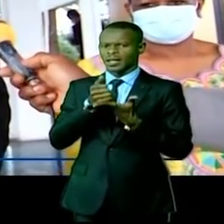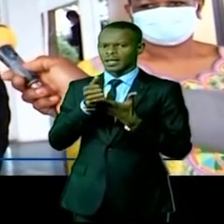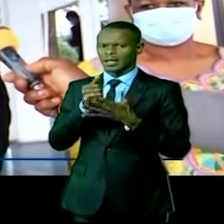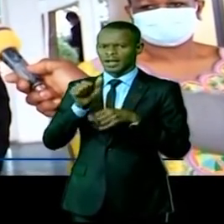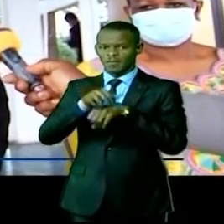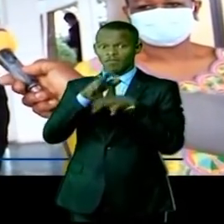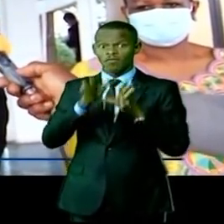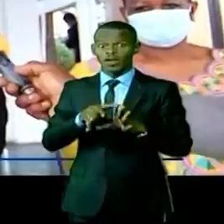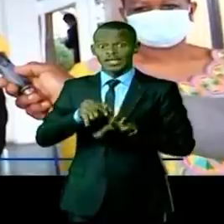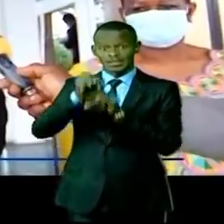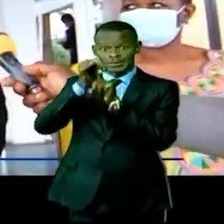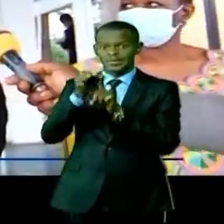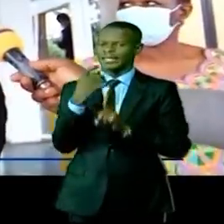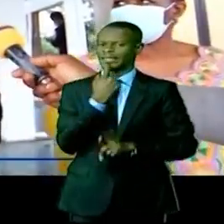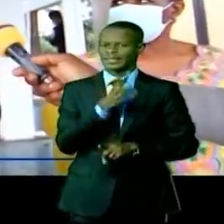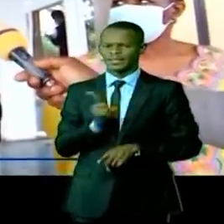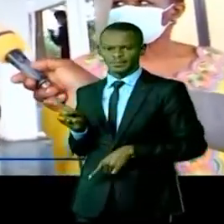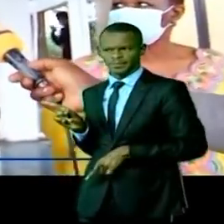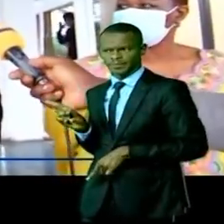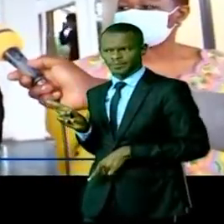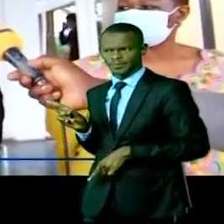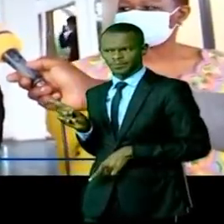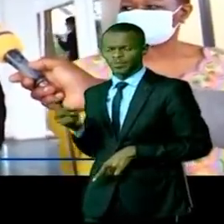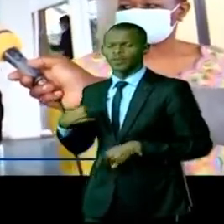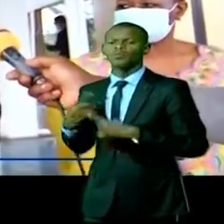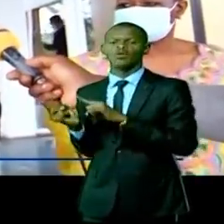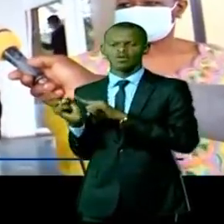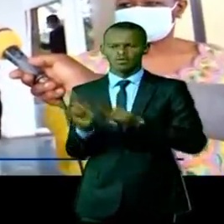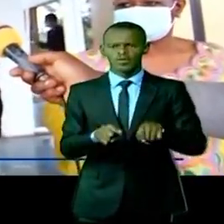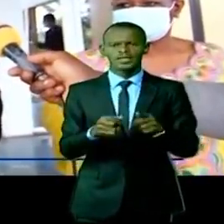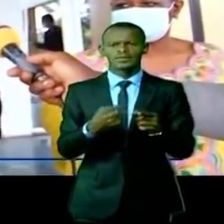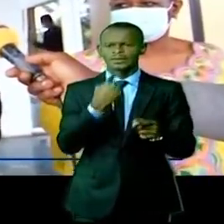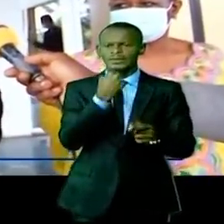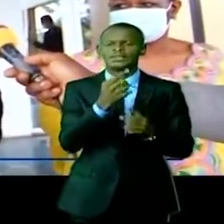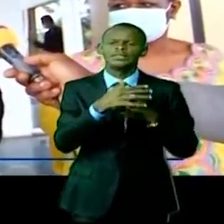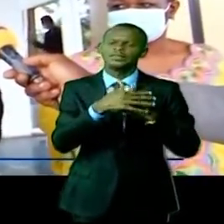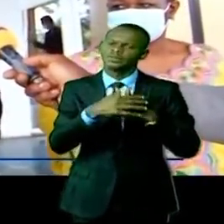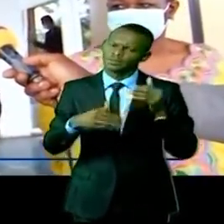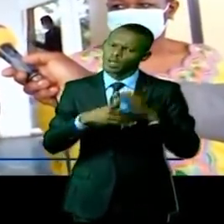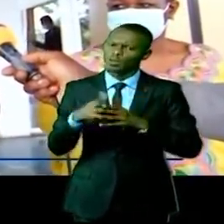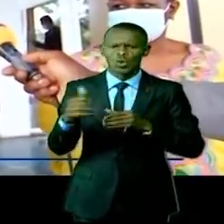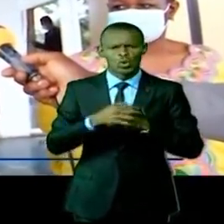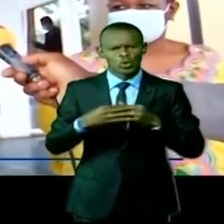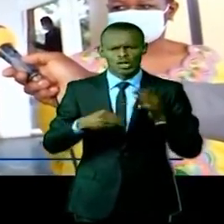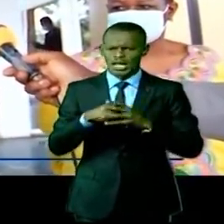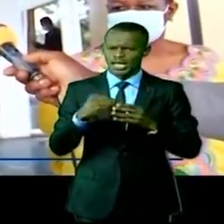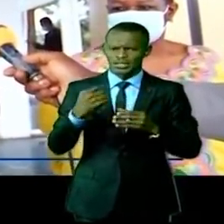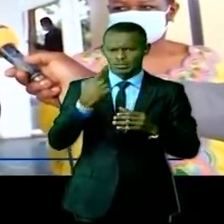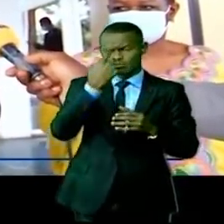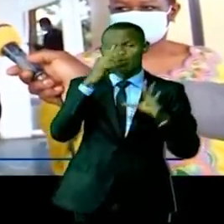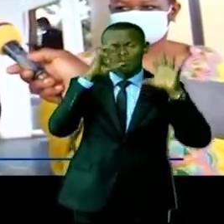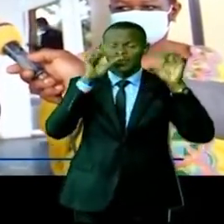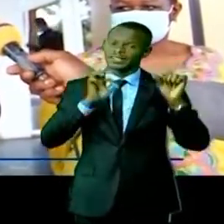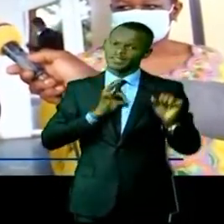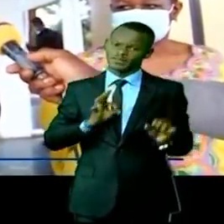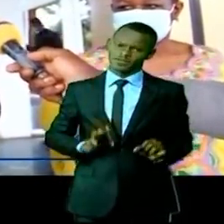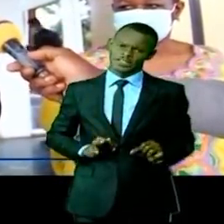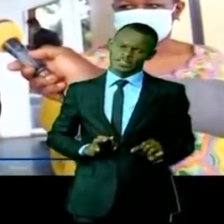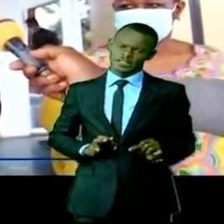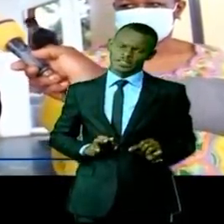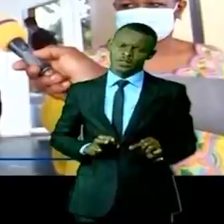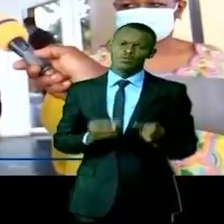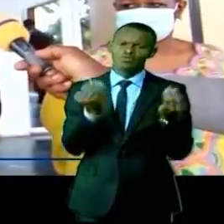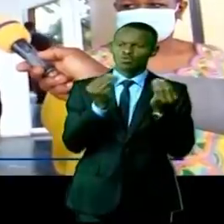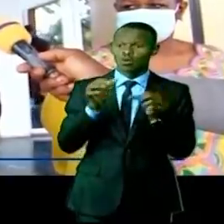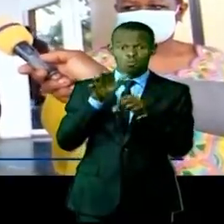nos condoléances attristées et nos sentiments de sympathie suite à ces accidents.